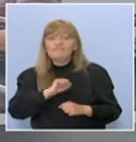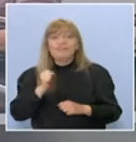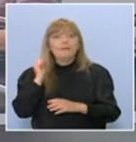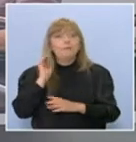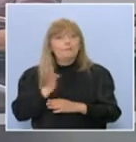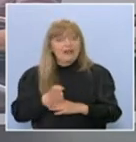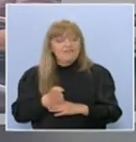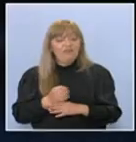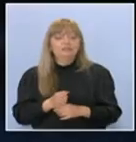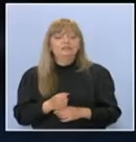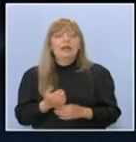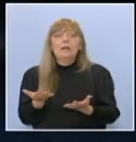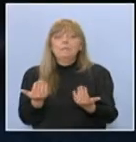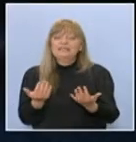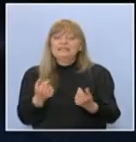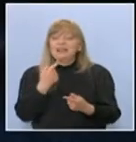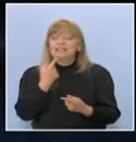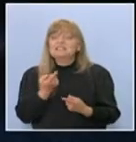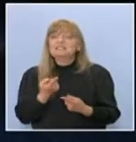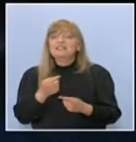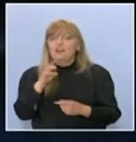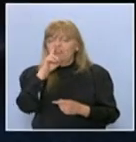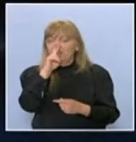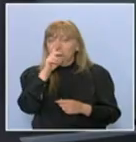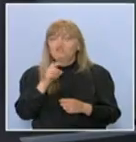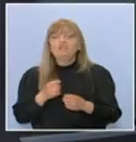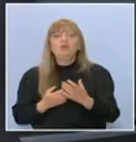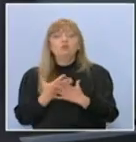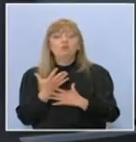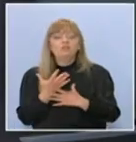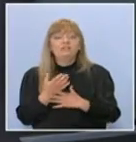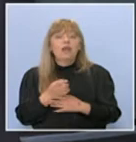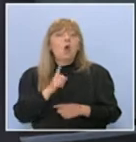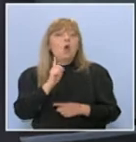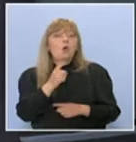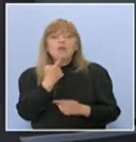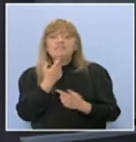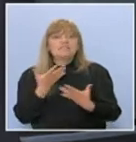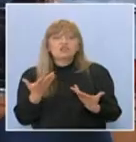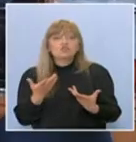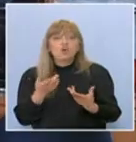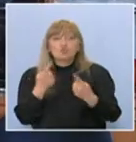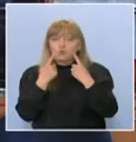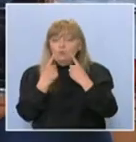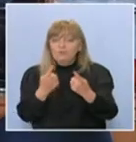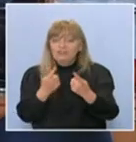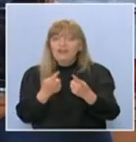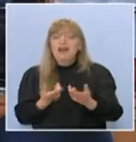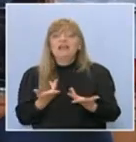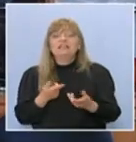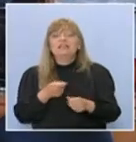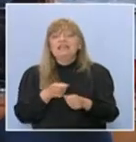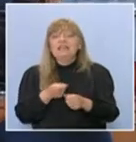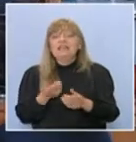са предизвикателствата на фалшивите новини. Гимназистите вече са наясно кой защо се опитва да ги подвежда чрез тях.